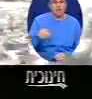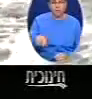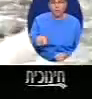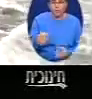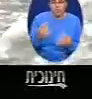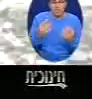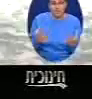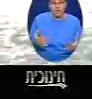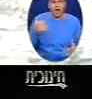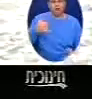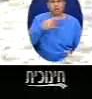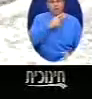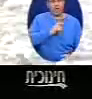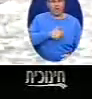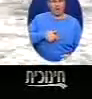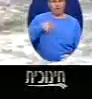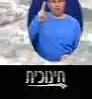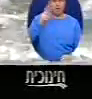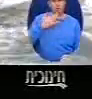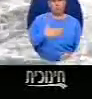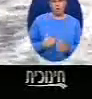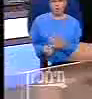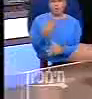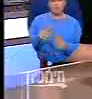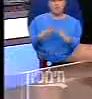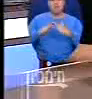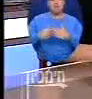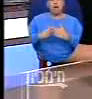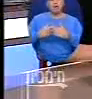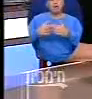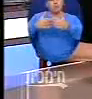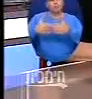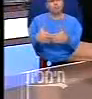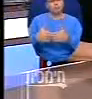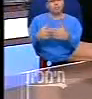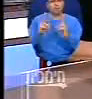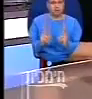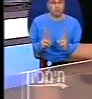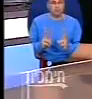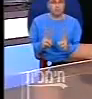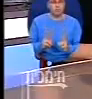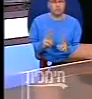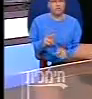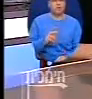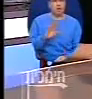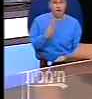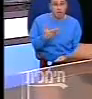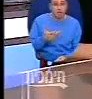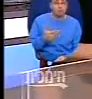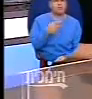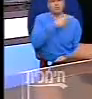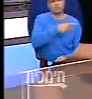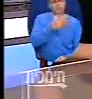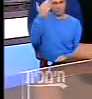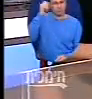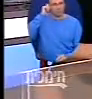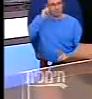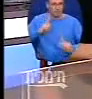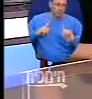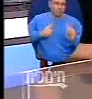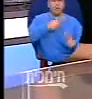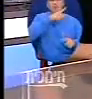מרינה. האם זהו סופו של החוף הזה? שלום לעדי לוסטיג, פעילה חברתית שהתפרסמה במאבק נגד הבנייה בחוף פלמחים. ושלום לדוקטור